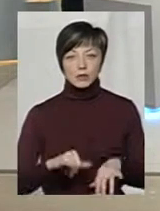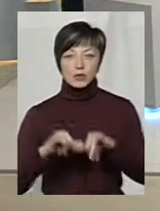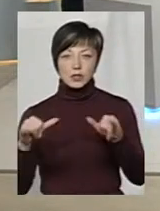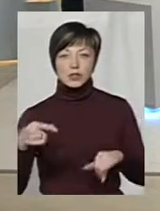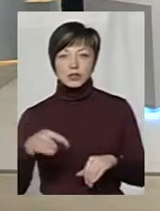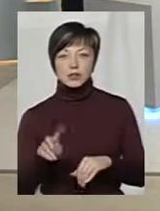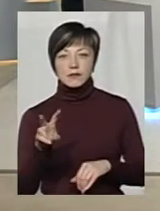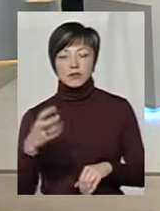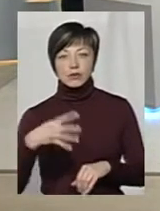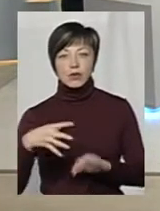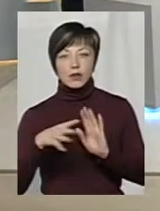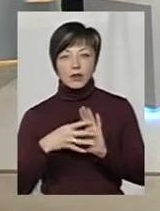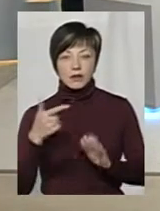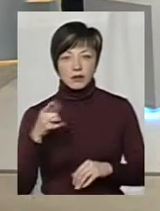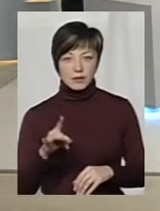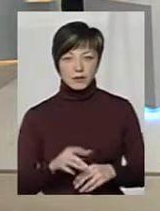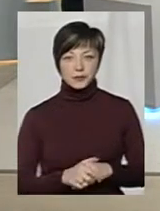до 1249